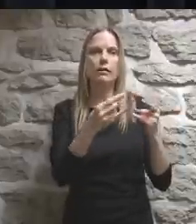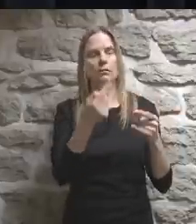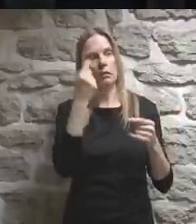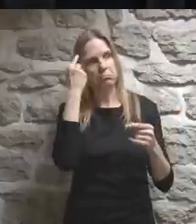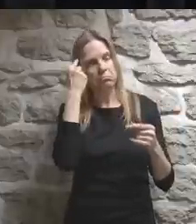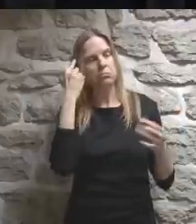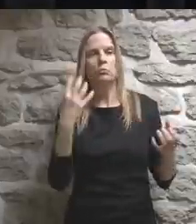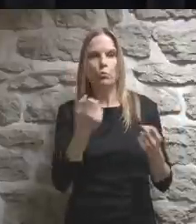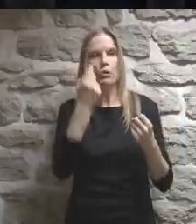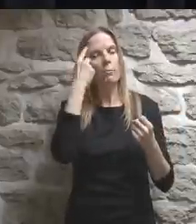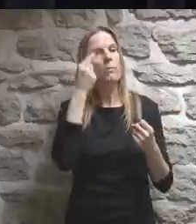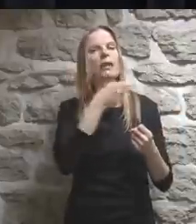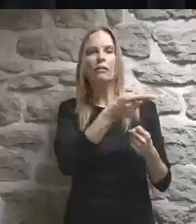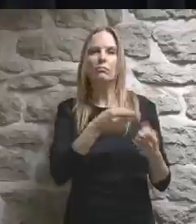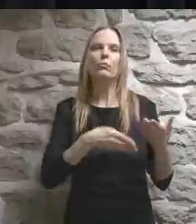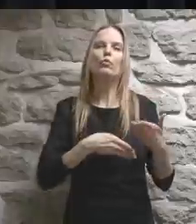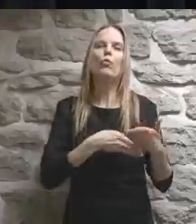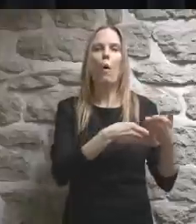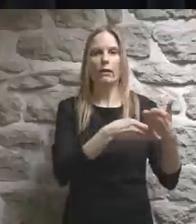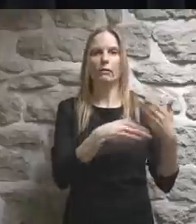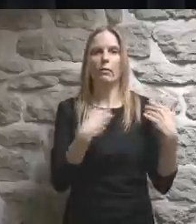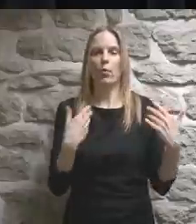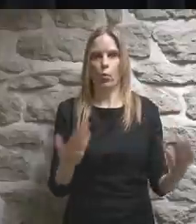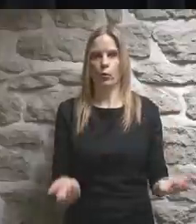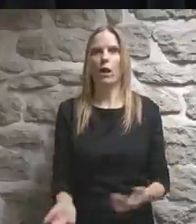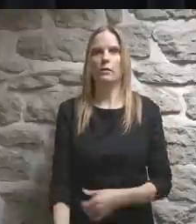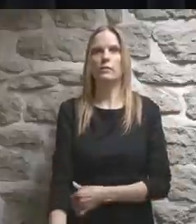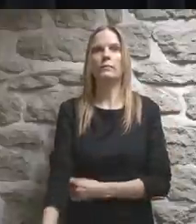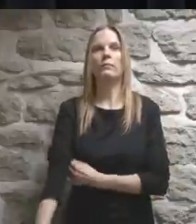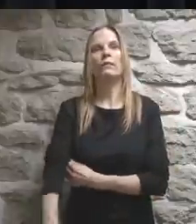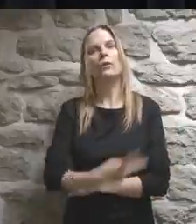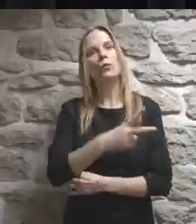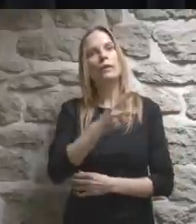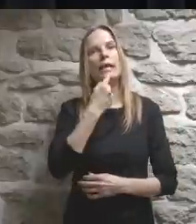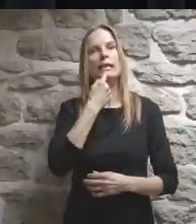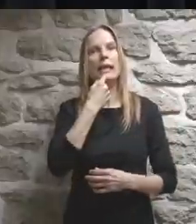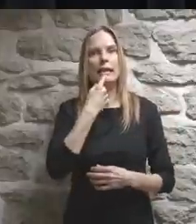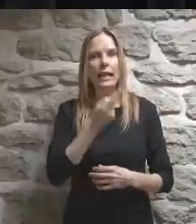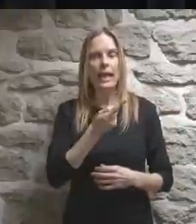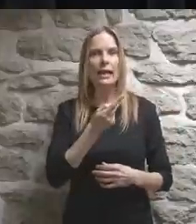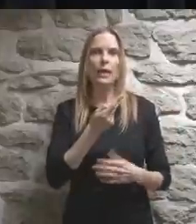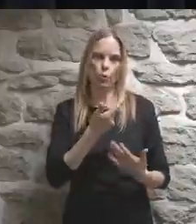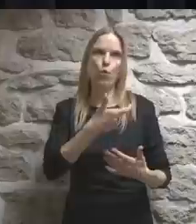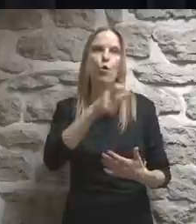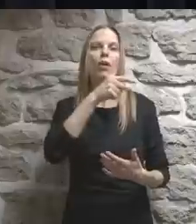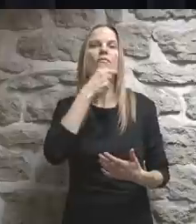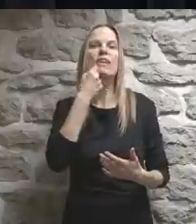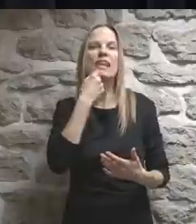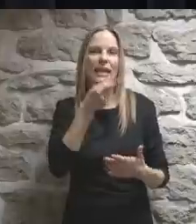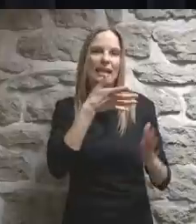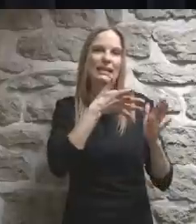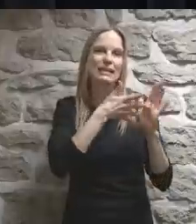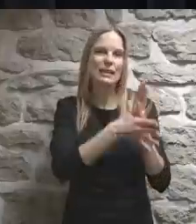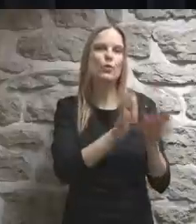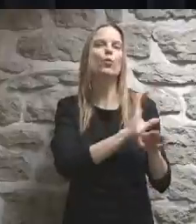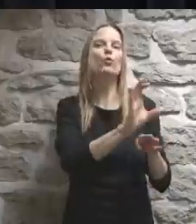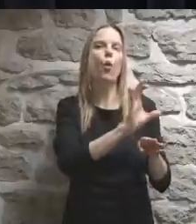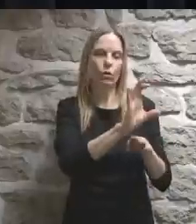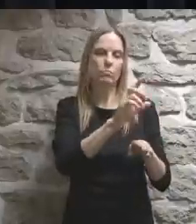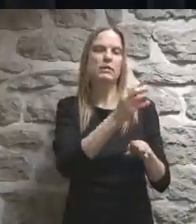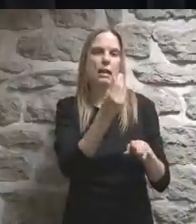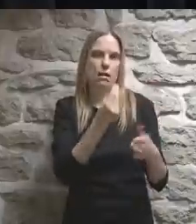võimalust toetada siis neid kanaleid ka siis muukeelse või eelkõige siis venekeelse sisu